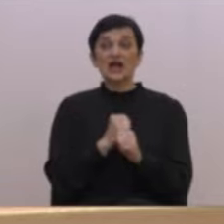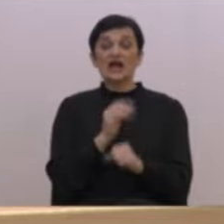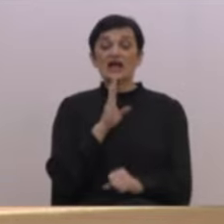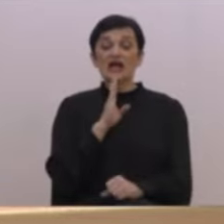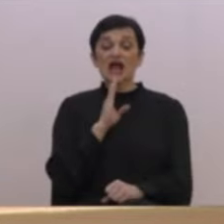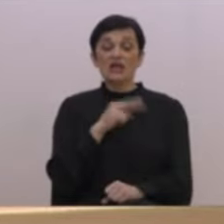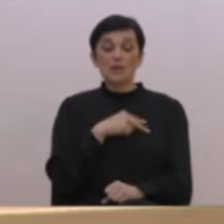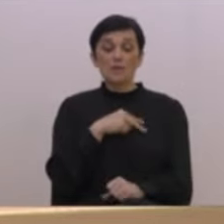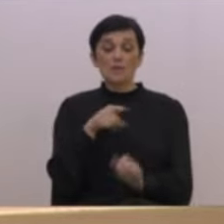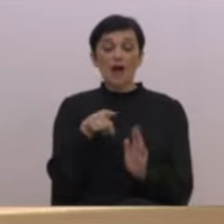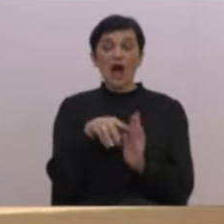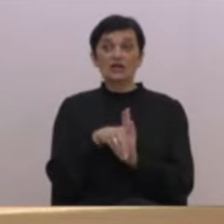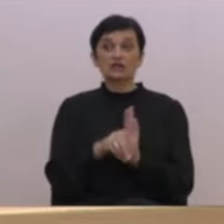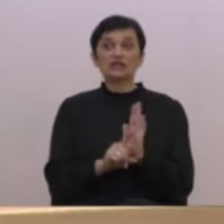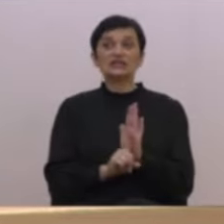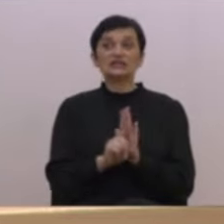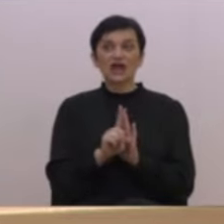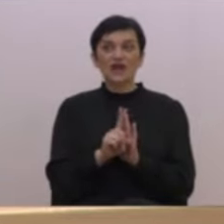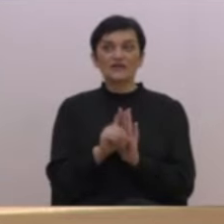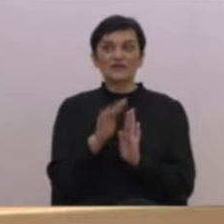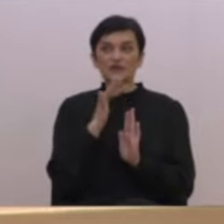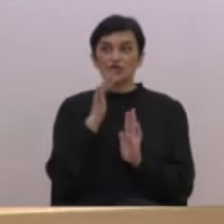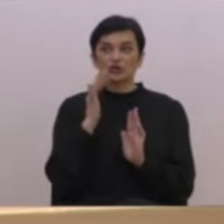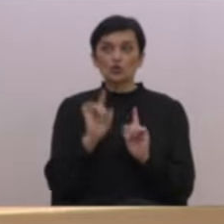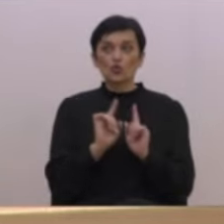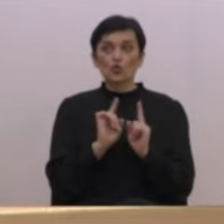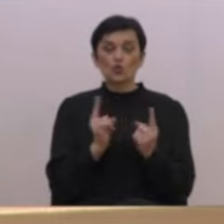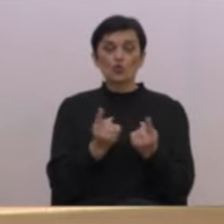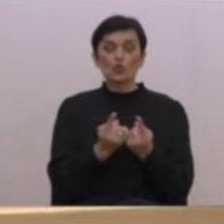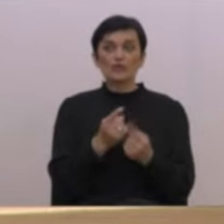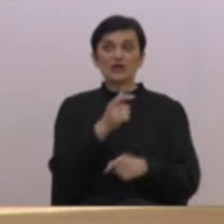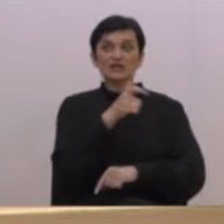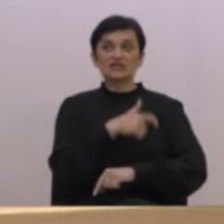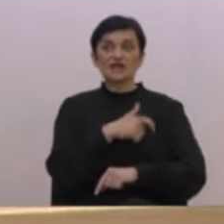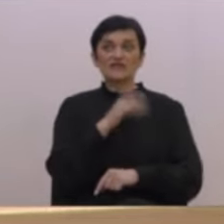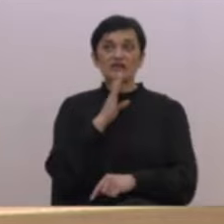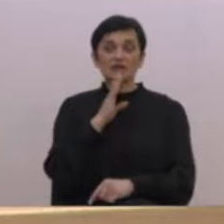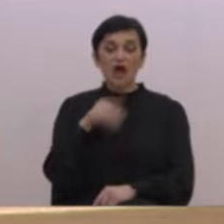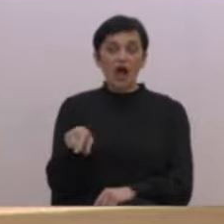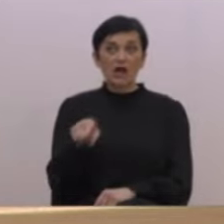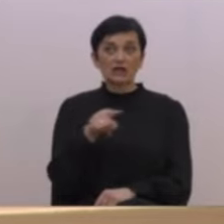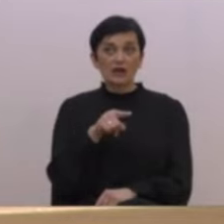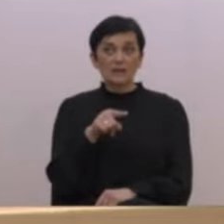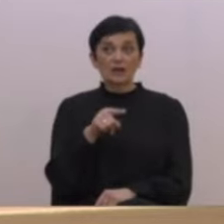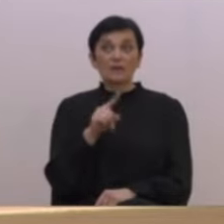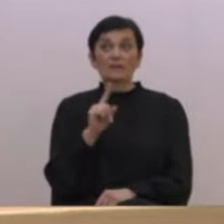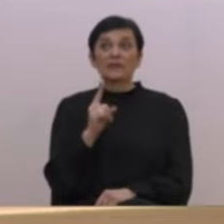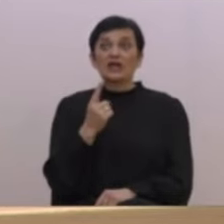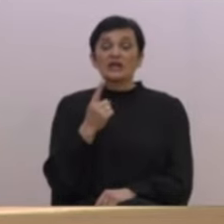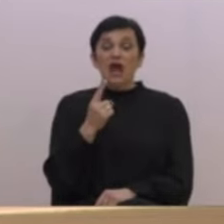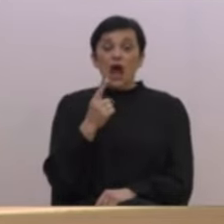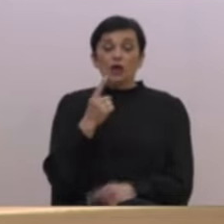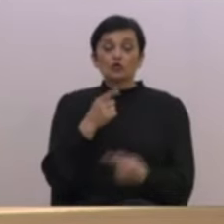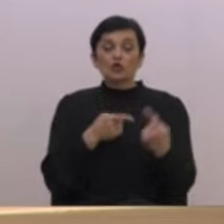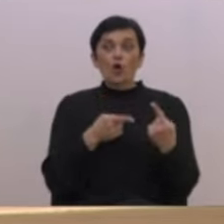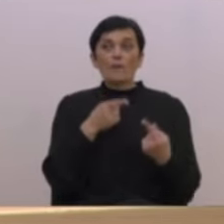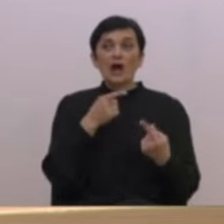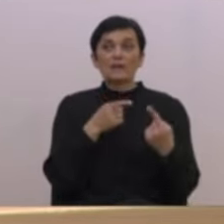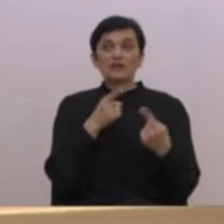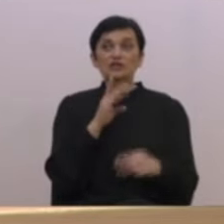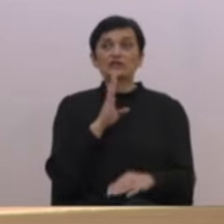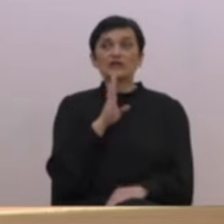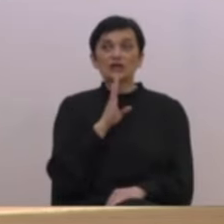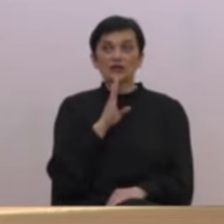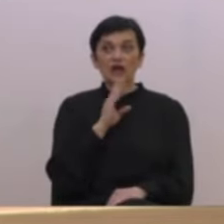ამ პარლამენტში და დავიწყებ რა თქმა უნდა უმრავლესობის წევრი ქალებისგან. Და რატომ ებრძვით ქალებს, ალბათ